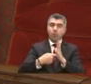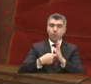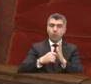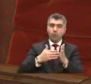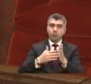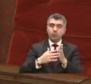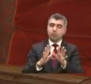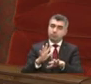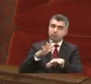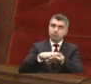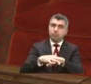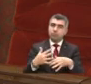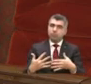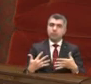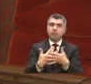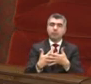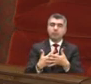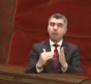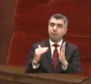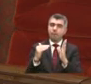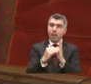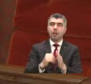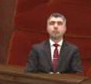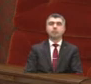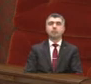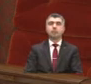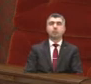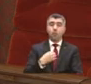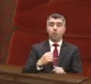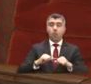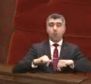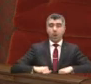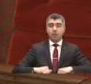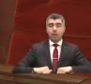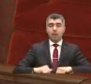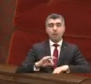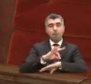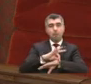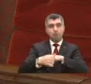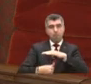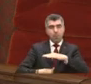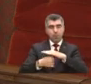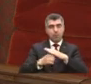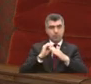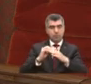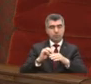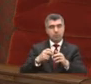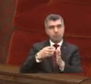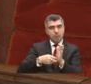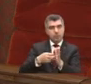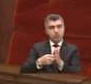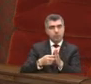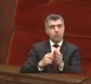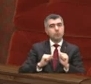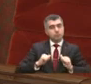بتضافر جهود جميع المتدخلين. في الأخير تنبغي نأكد أن الوزارة والمكتب معبئين من أجل دراسة كل